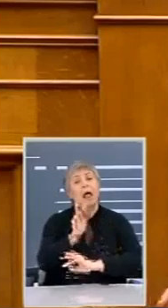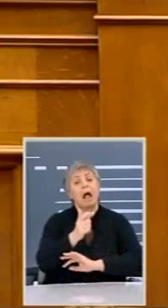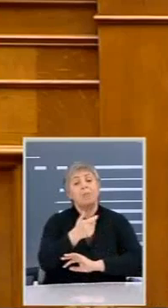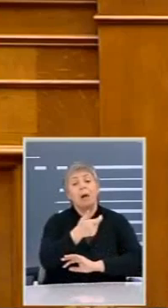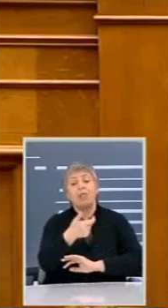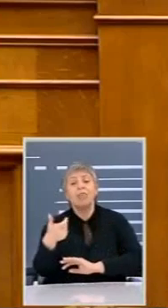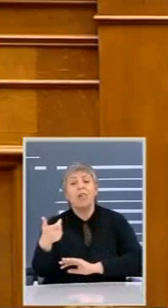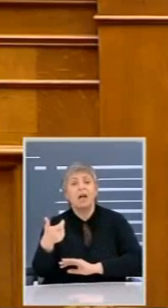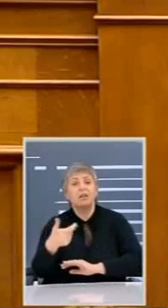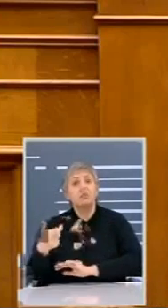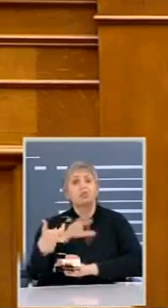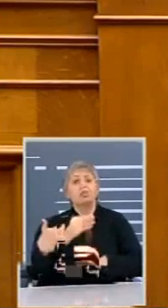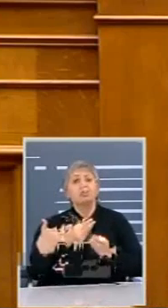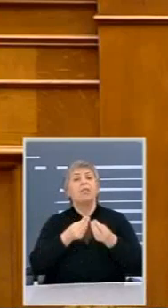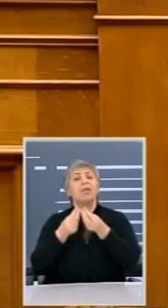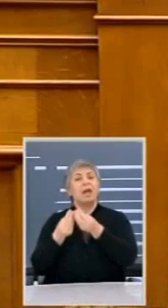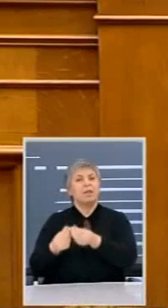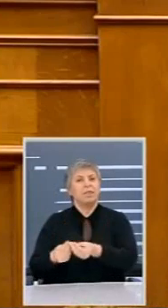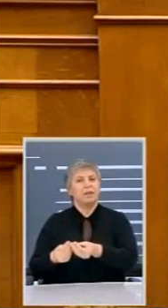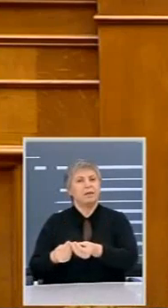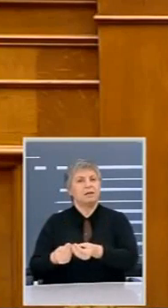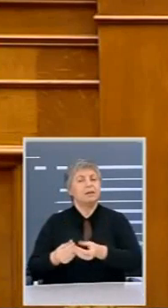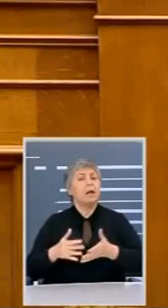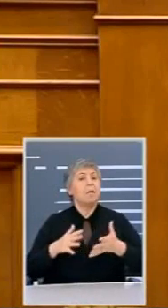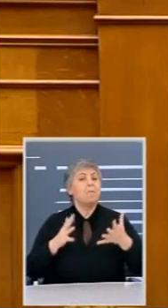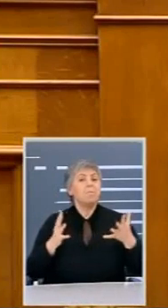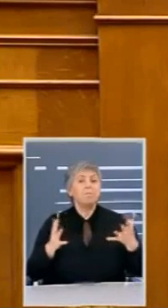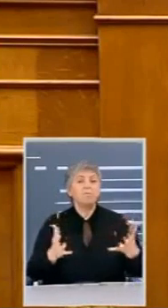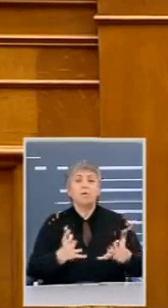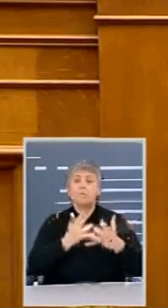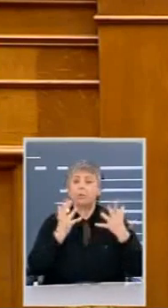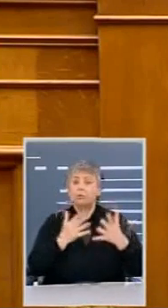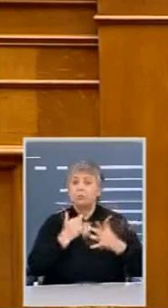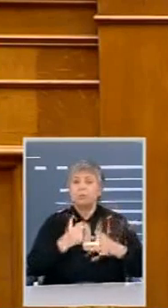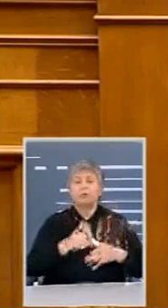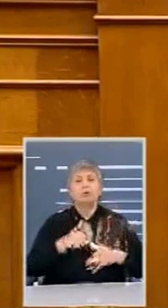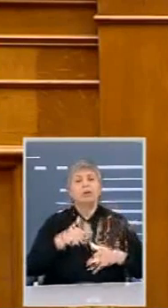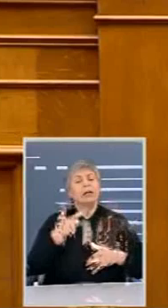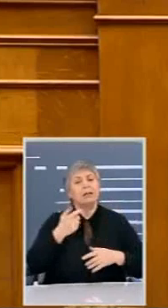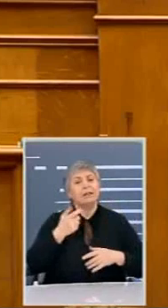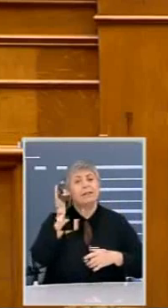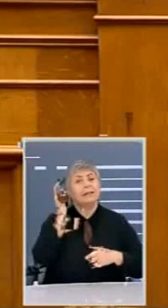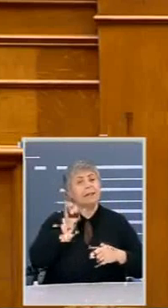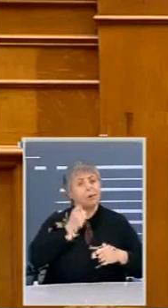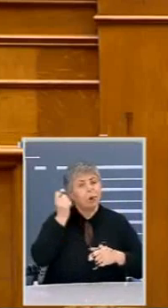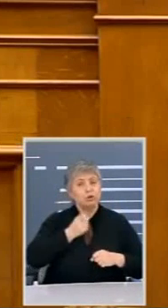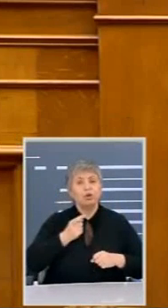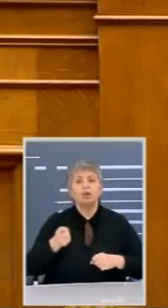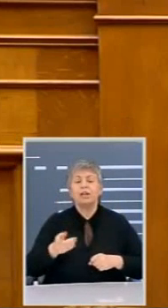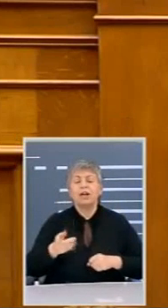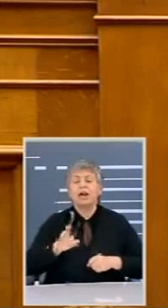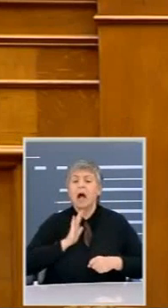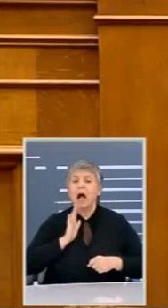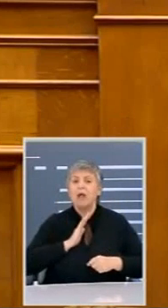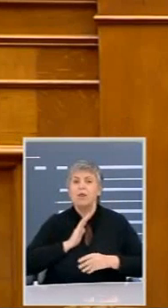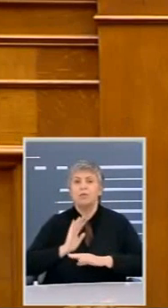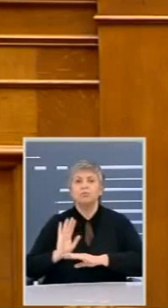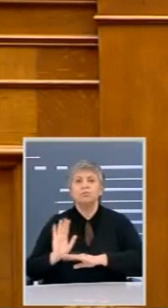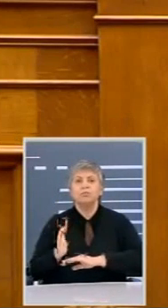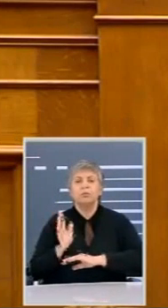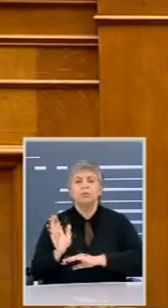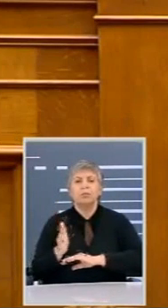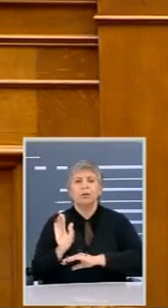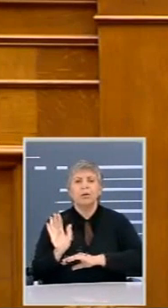ενημέρωσης, θα βγάζετε το σωληνάκι, θα απολύονταν οι εργαζόμενοι? Ναι, απαντούσε ο εκπρόσωπος